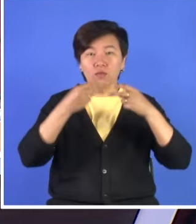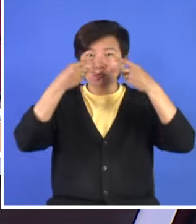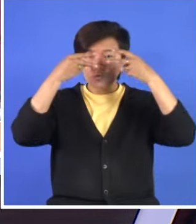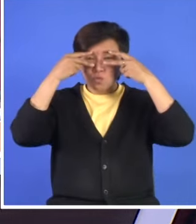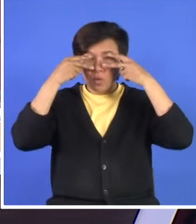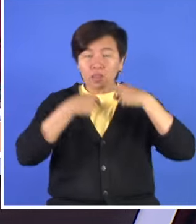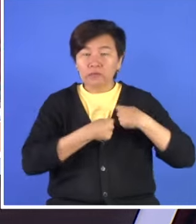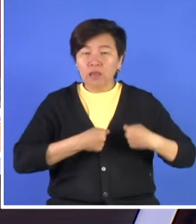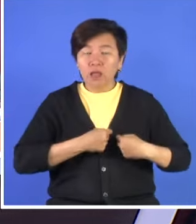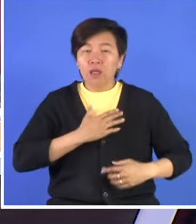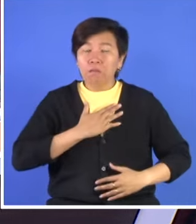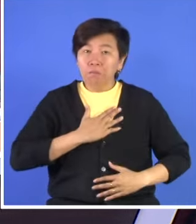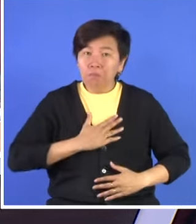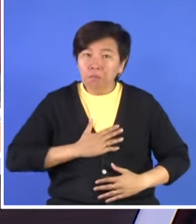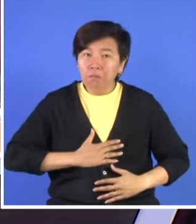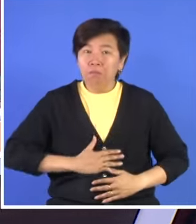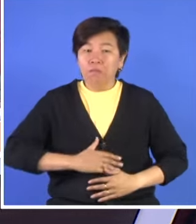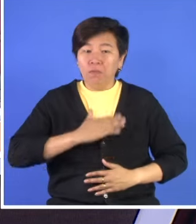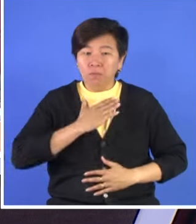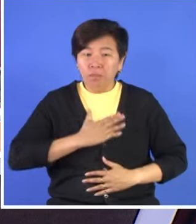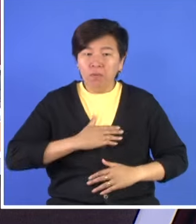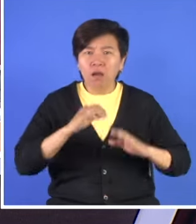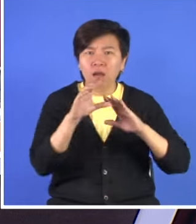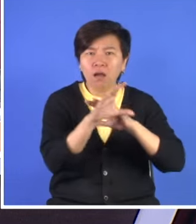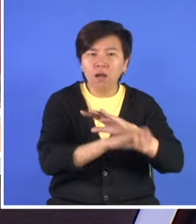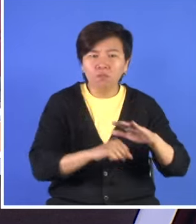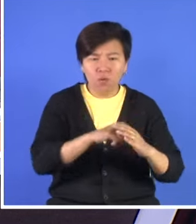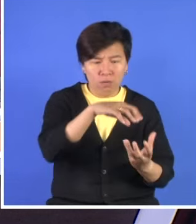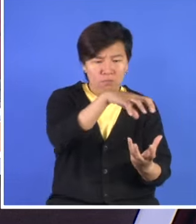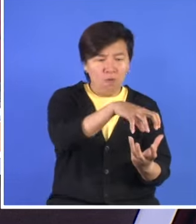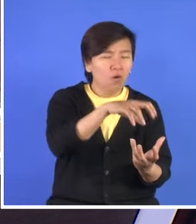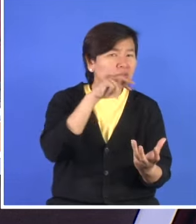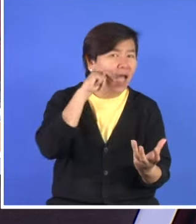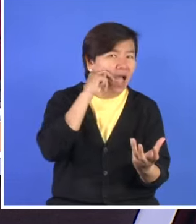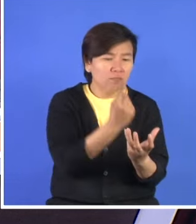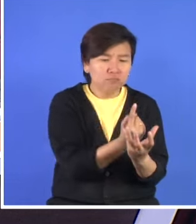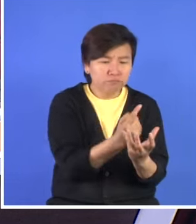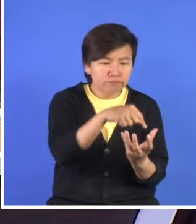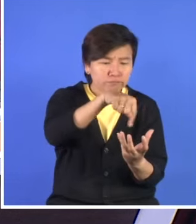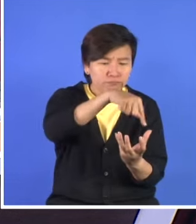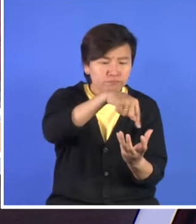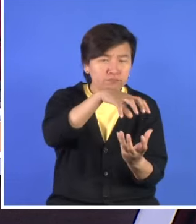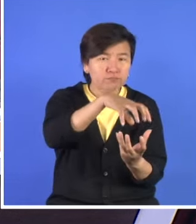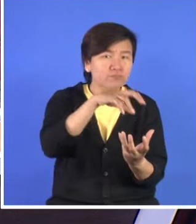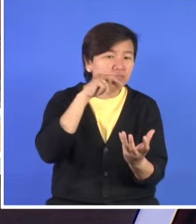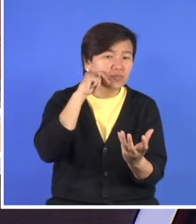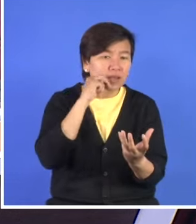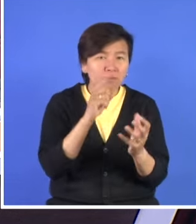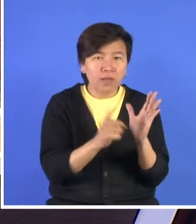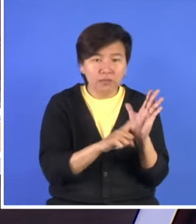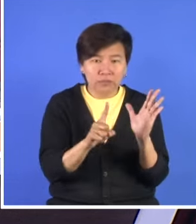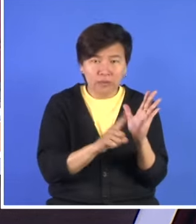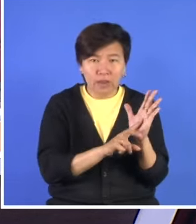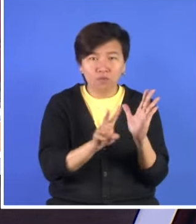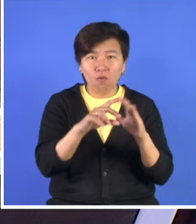นเขาใช้คำนี้เลยเพราะว่ามาขโมยมิเตอร์น้ำ2 ครั้ง 2 คราแบบชิวๆเลยนะคะแต่เจ้าของเนี่ยเขาไม่ชิวนะเขาบ